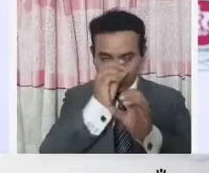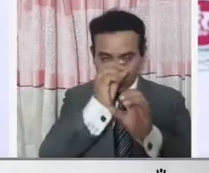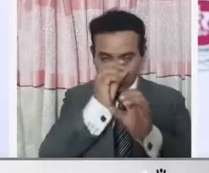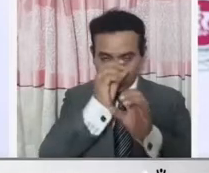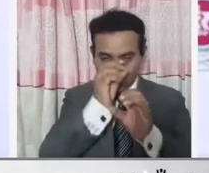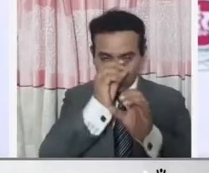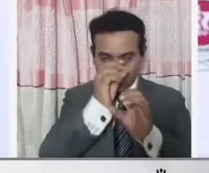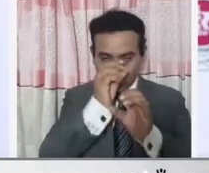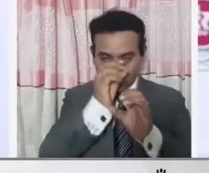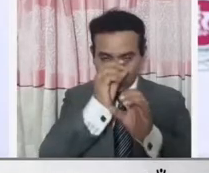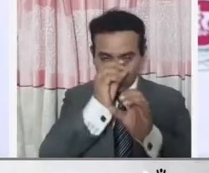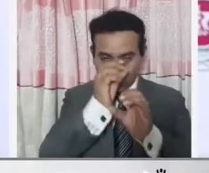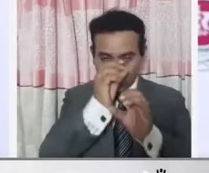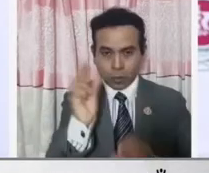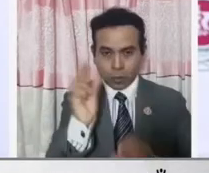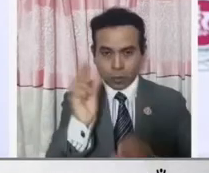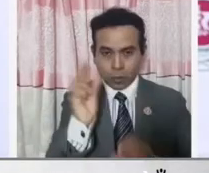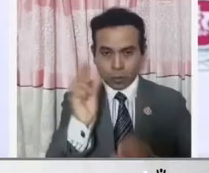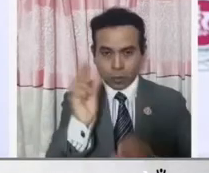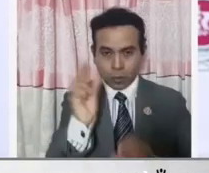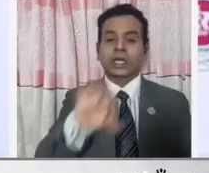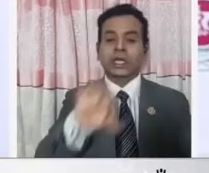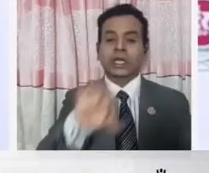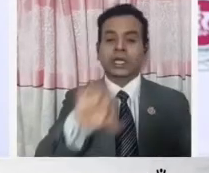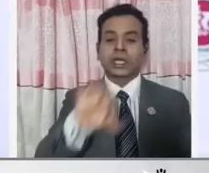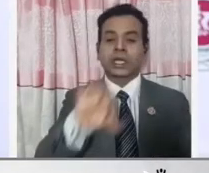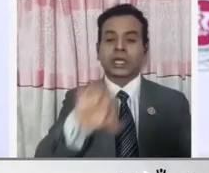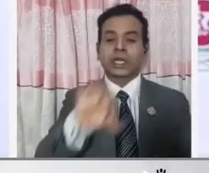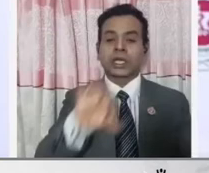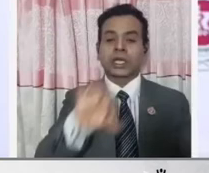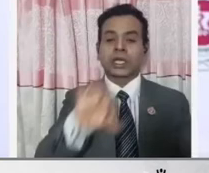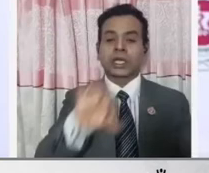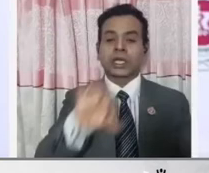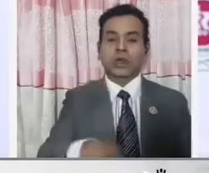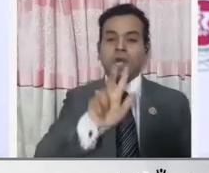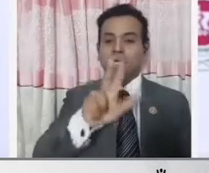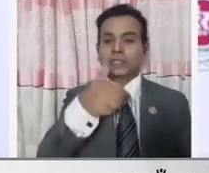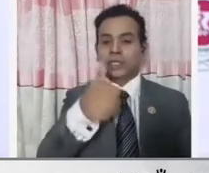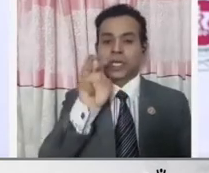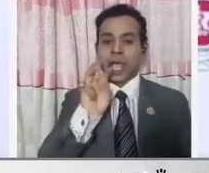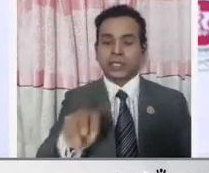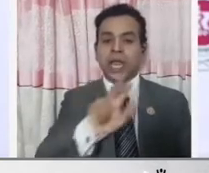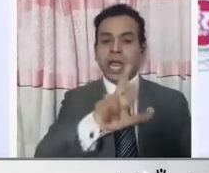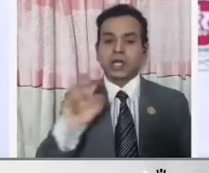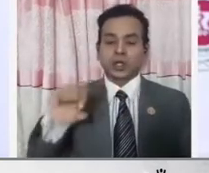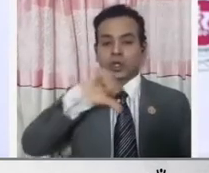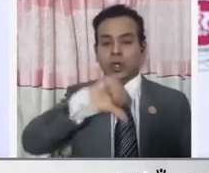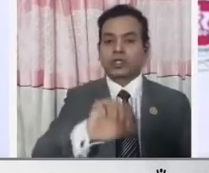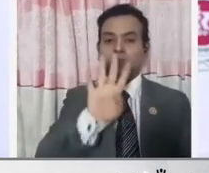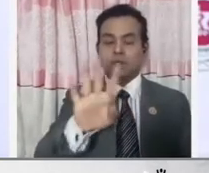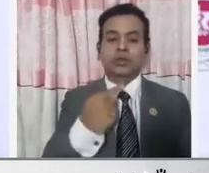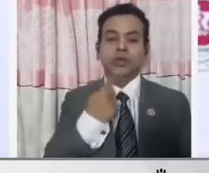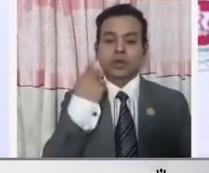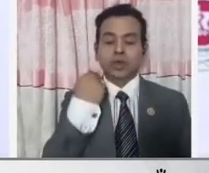১৯.৬১%। ২৪ ঘন্টায় সুস্থ হয়েছেন ৪,703 জন এবং এ পর্যন্ত সুস্থ ৯৮,317 জন।